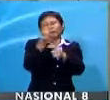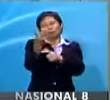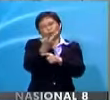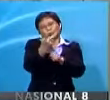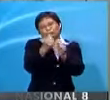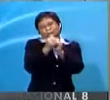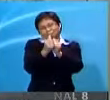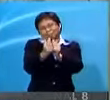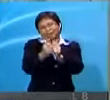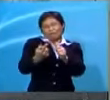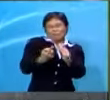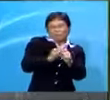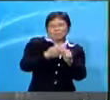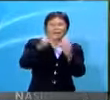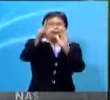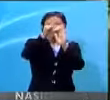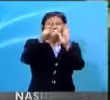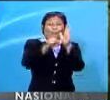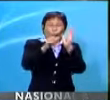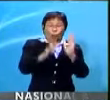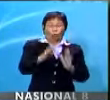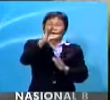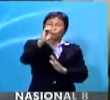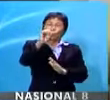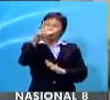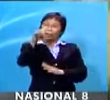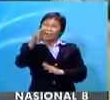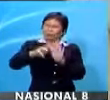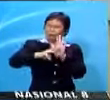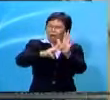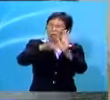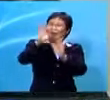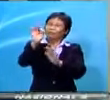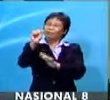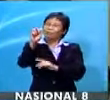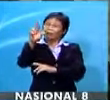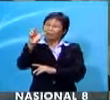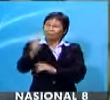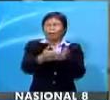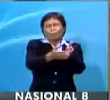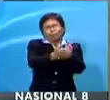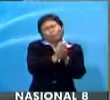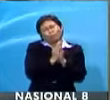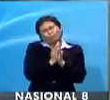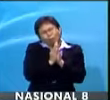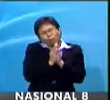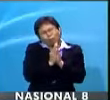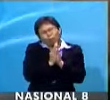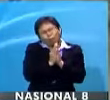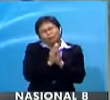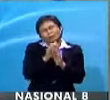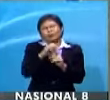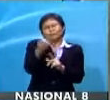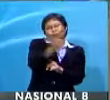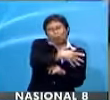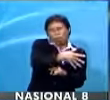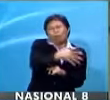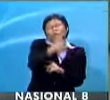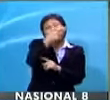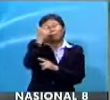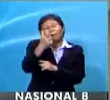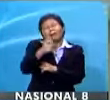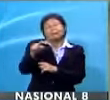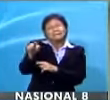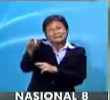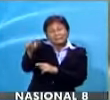sekali terdahulu peguang Bela Colin Arvin Andrew yang mewakili Farah jamiah memohon kes terbabit digugurkan atas alasan anak